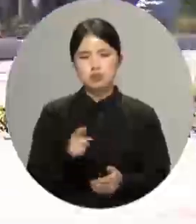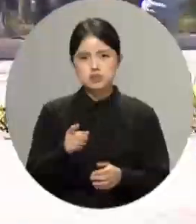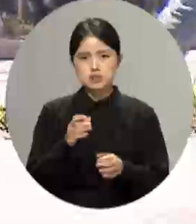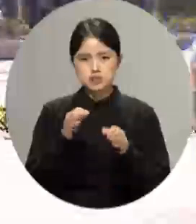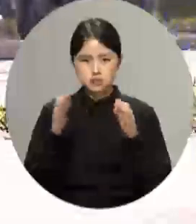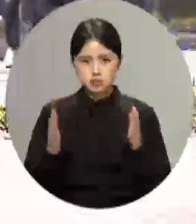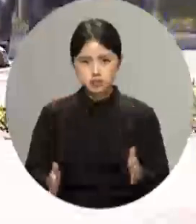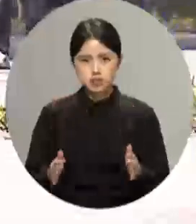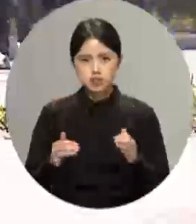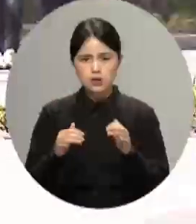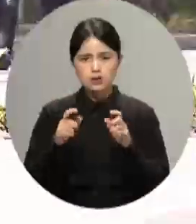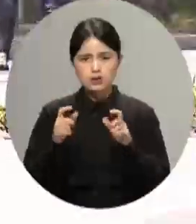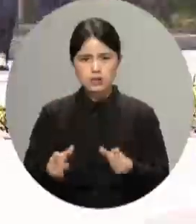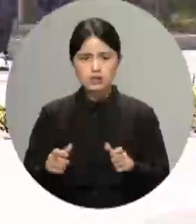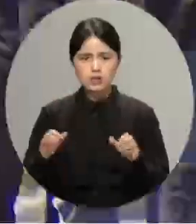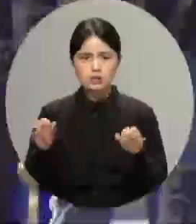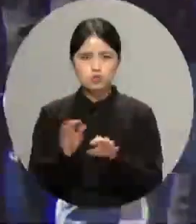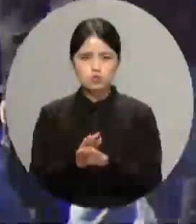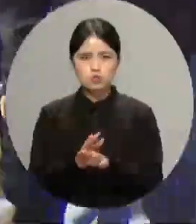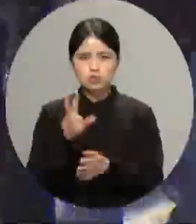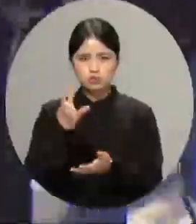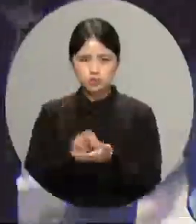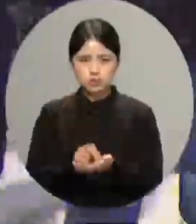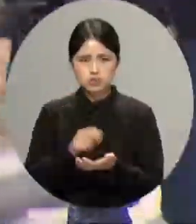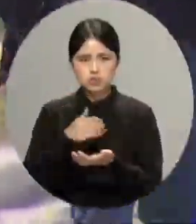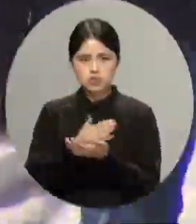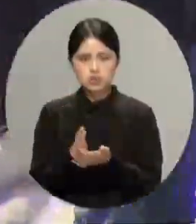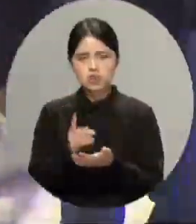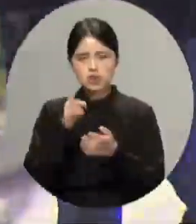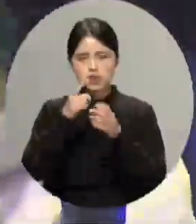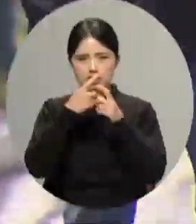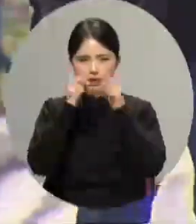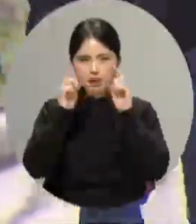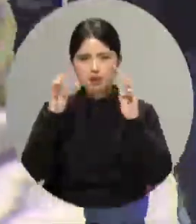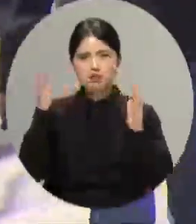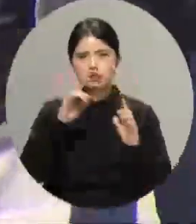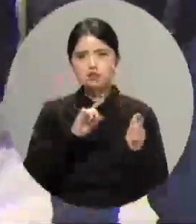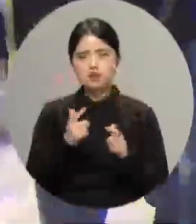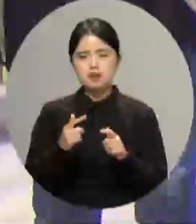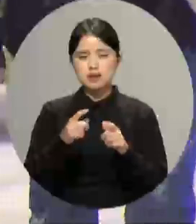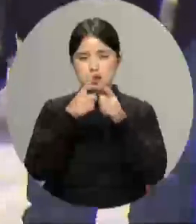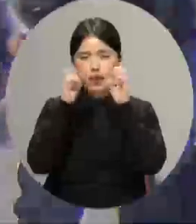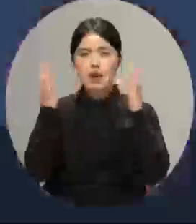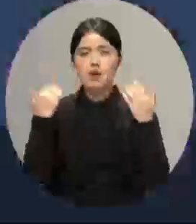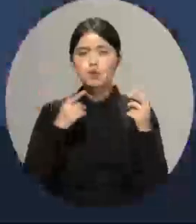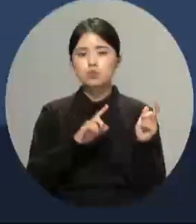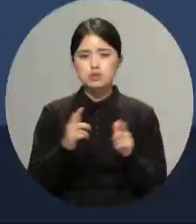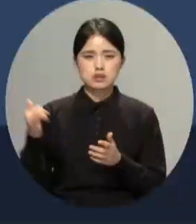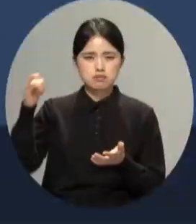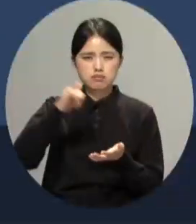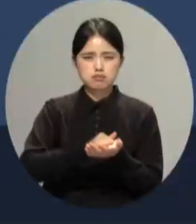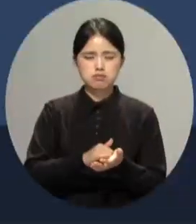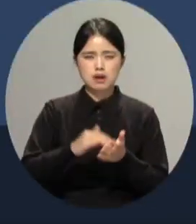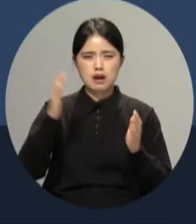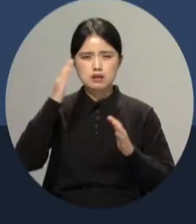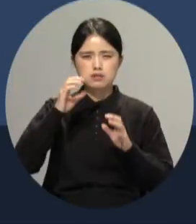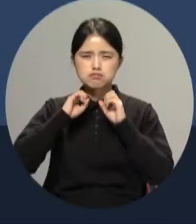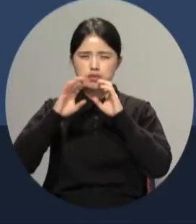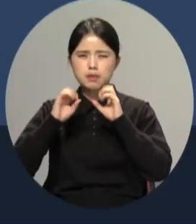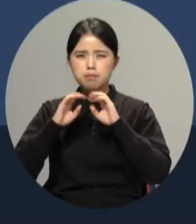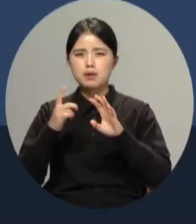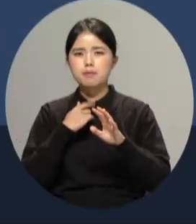지역 소멸 위기와 맞물려 여러 지자체와 대학들이 유학생 유치에 몰두해온 전라북도. 지난